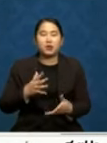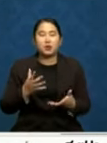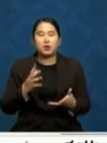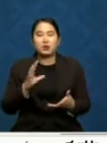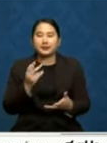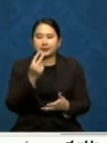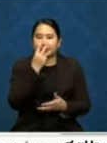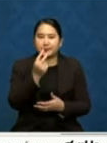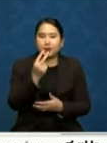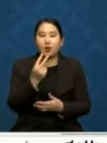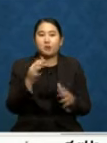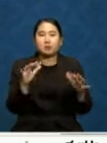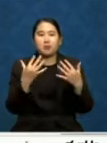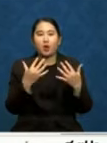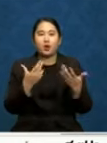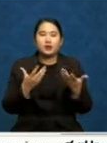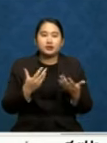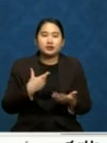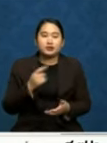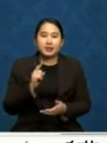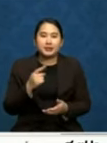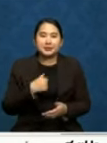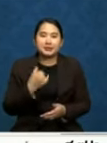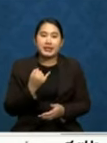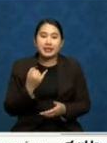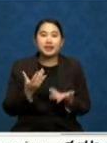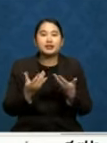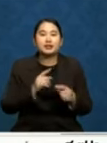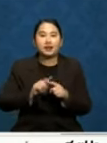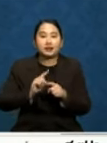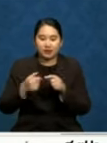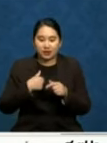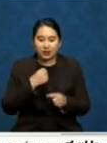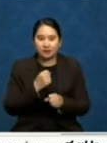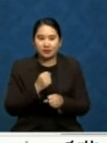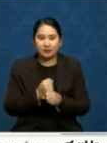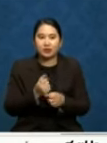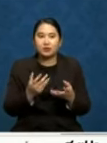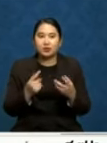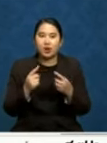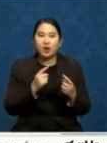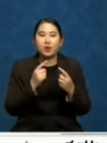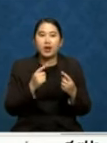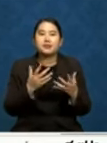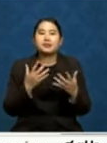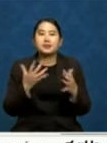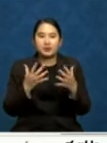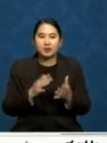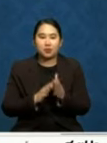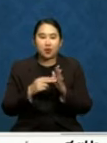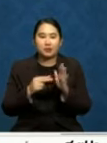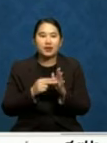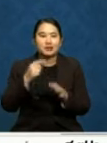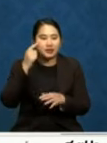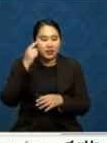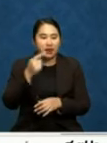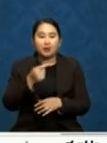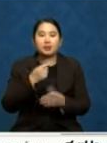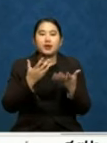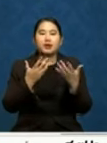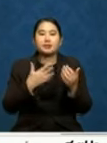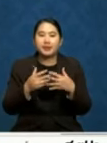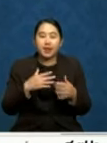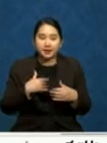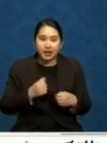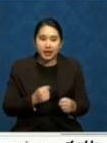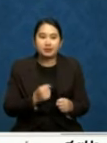ที่อาจจะมองเราในสิ่งที่ไม่ค่อยดีนักแต่พวกเราก็ไม่ได้เคยถกเคยเถียงนั่นคือเป็นทัศนคติที่เขามองแต่พวกเราก็